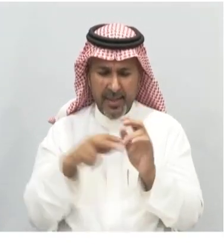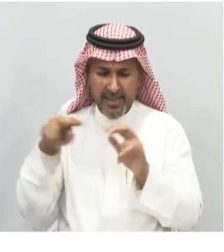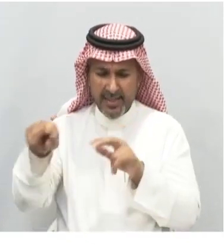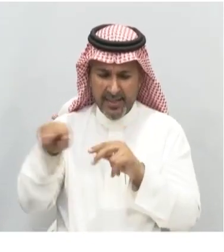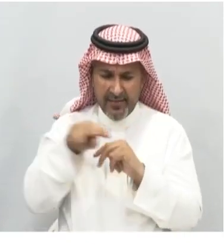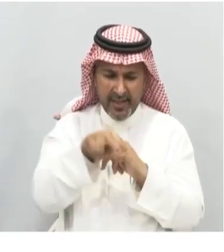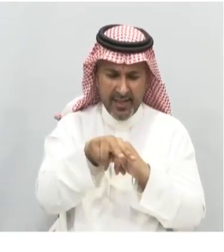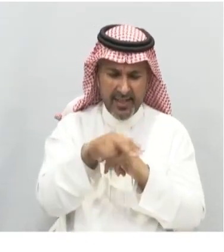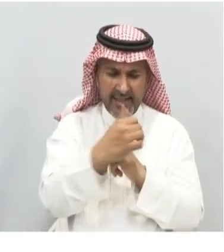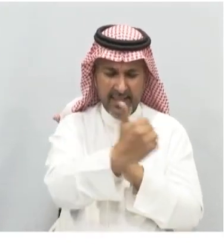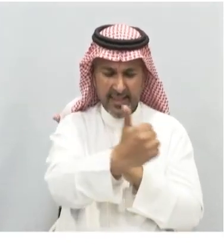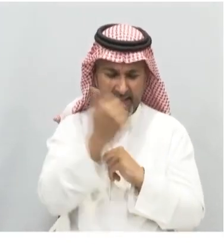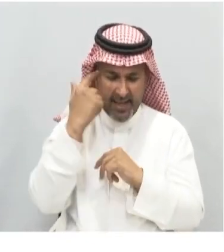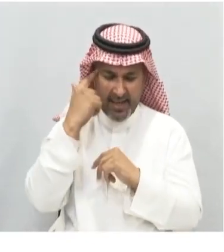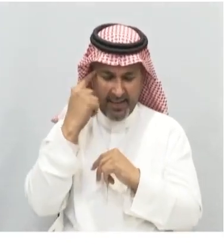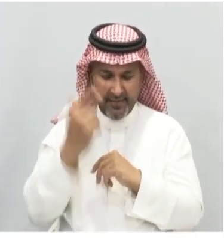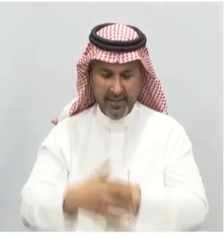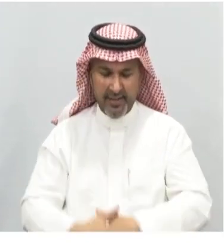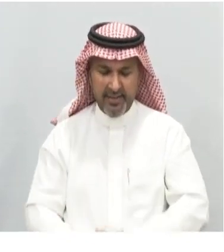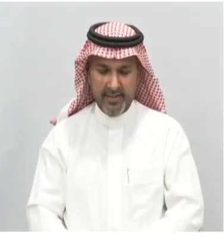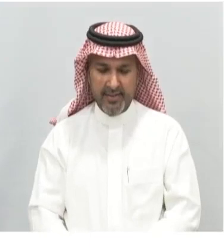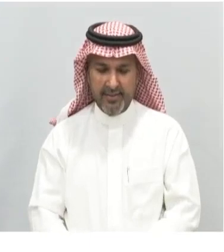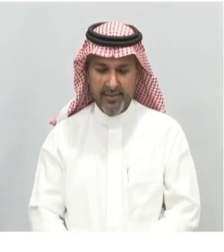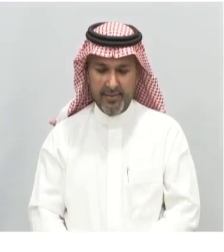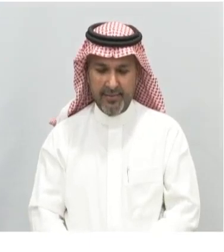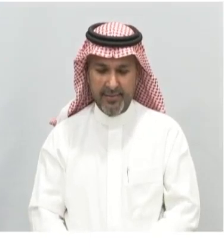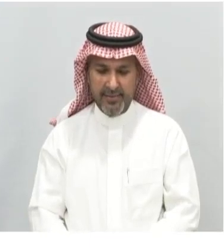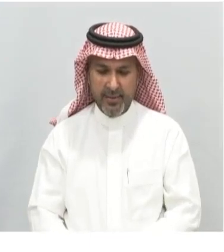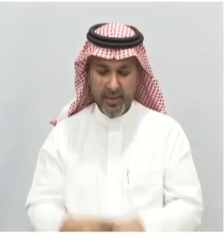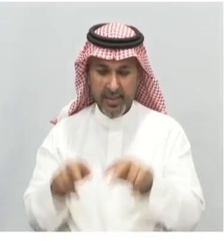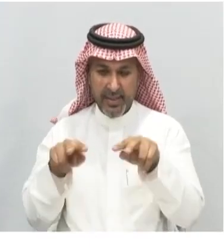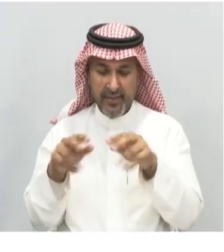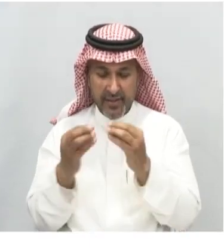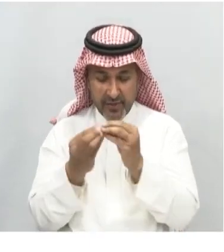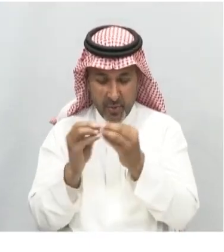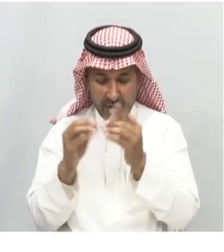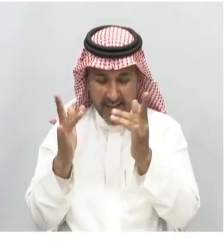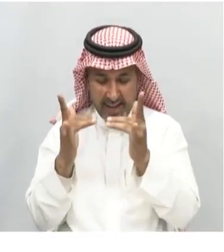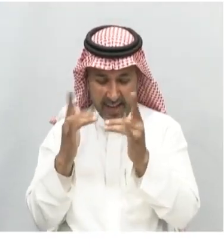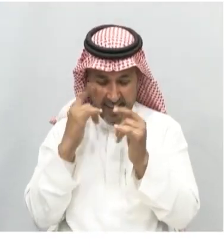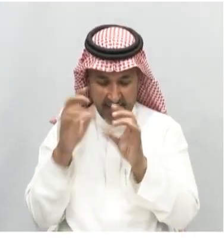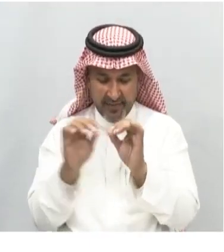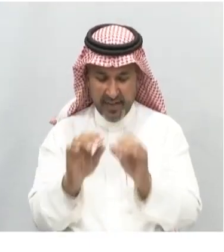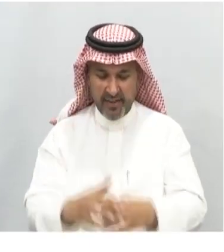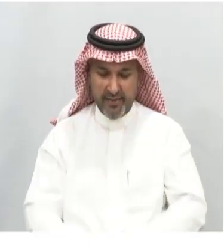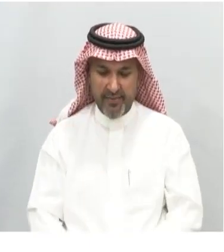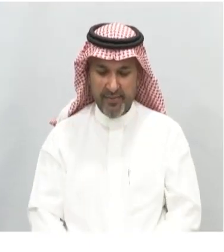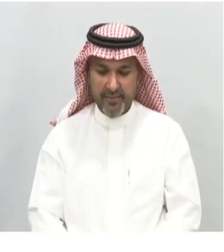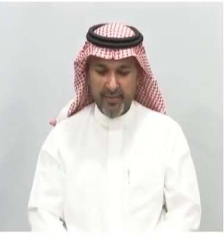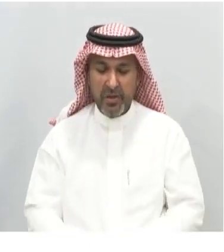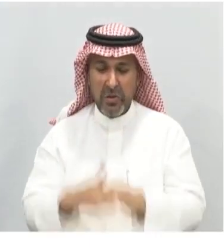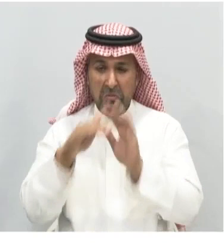الاساسيه التي اعرفها 24 ت 4 تساوي 6 ولدينا هنا صفرين اضعها هنا بارك الله فيكم